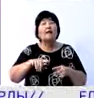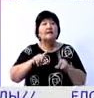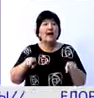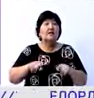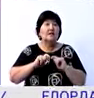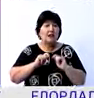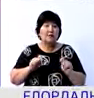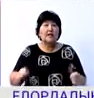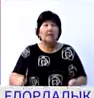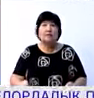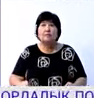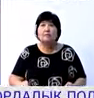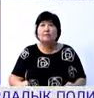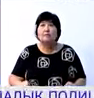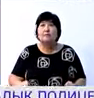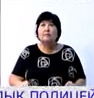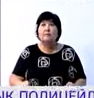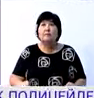табыстады.